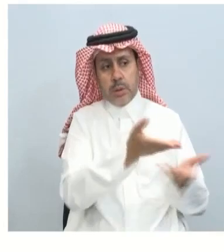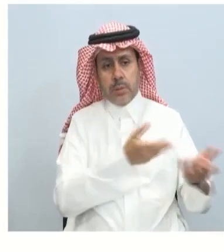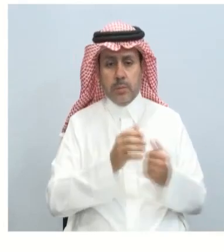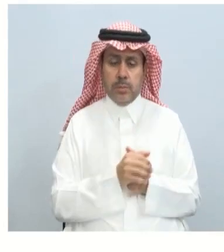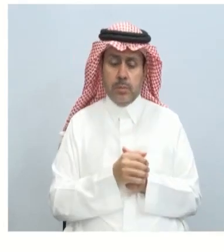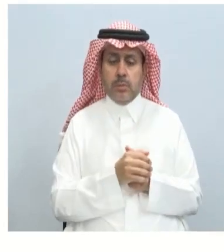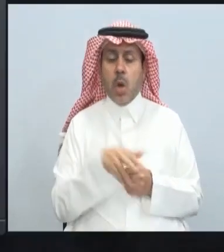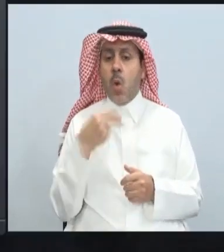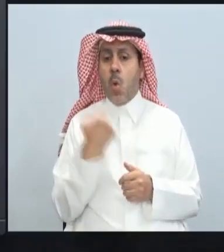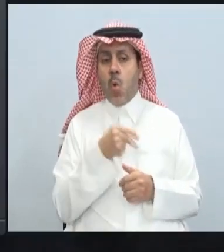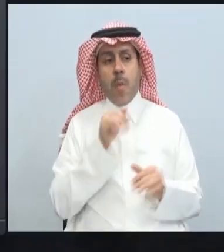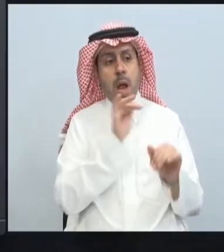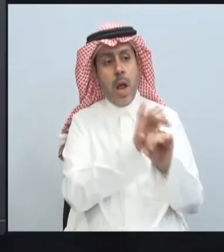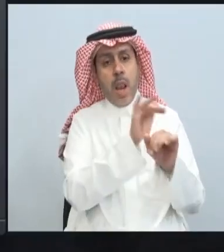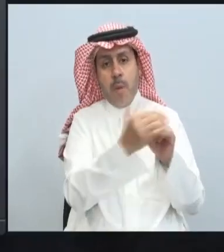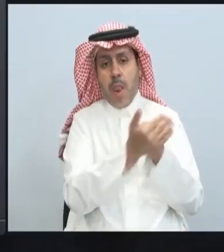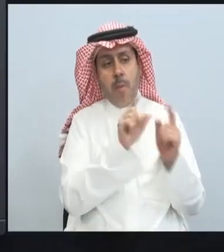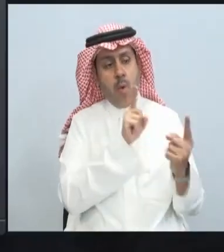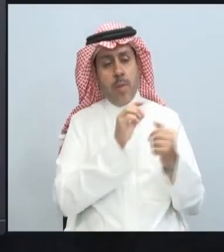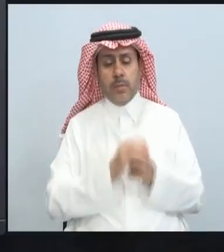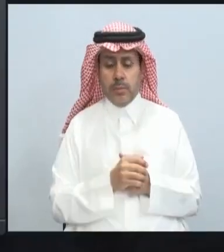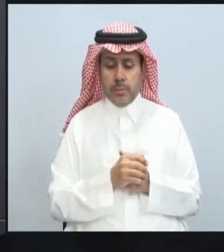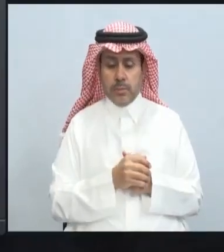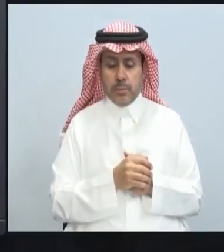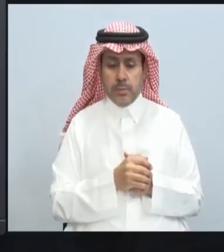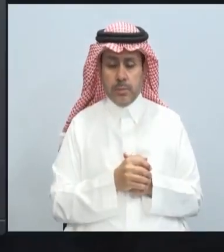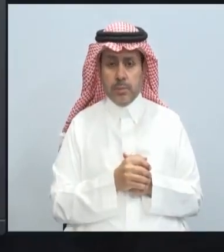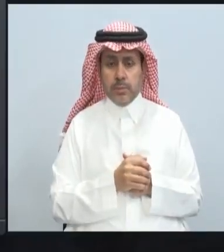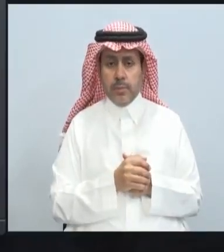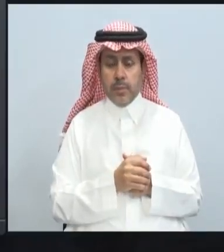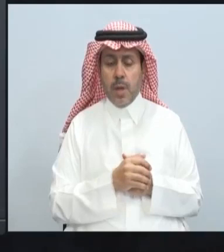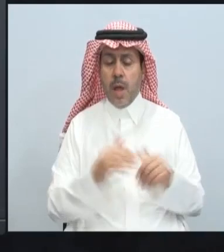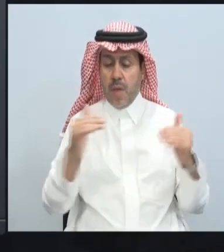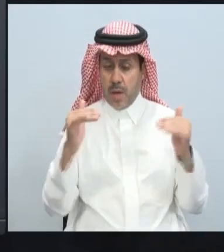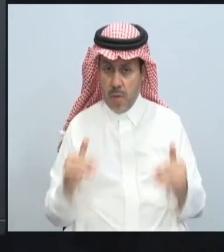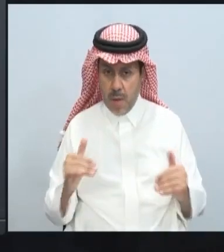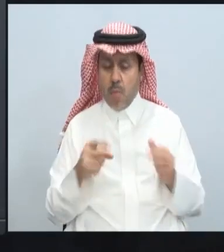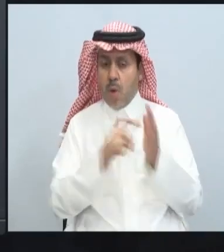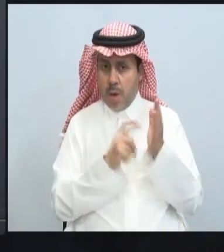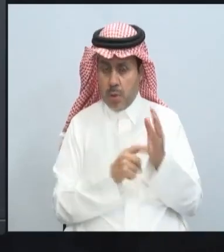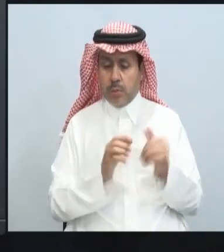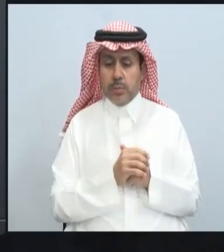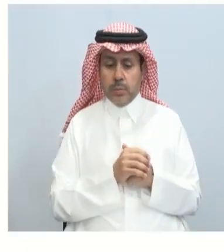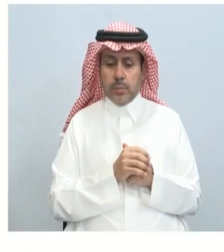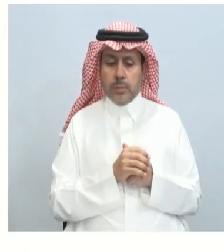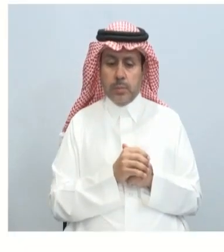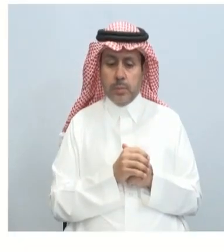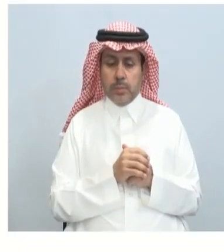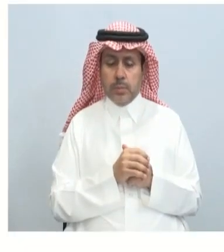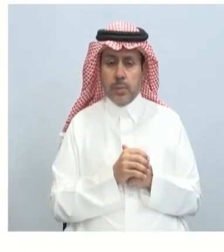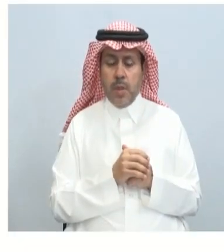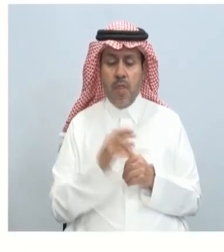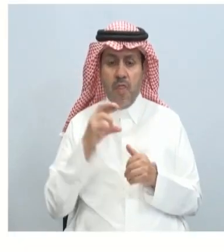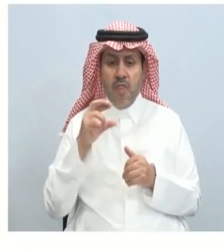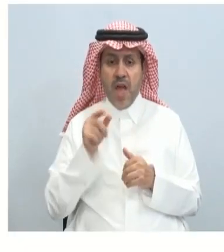تخاطب وتكون ويكون هذا القانون او هذا النظام وهذا هذه الماده تعتبر ذات